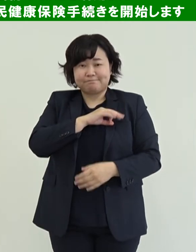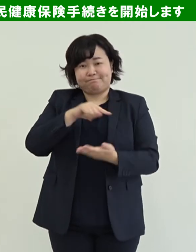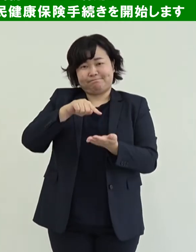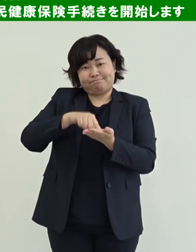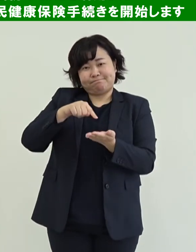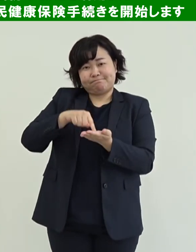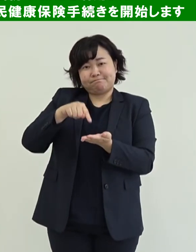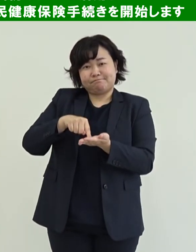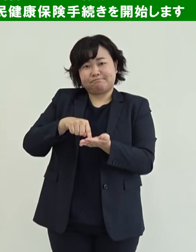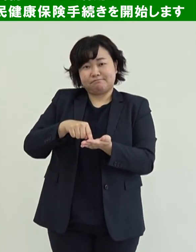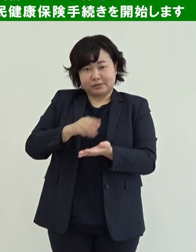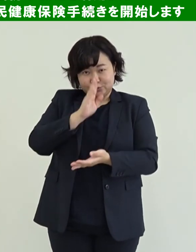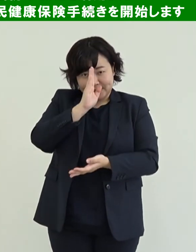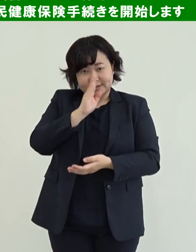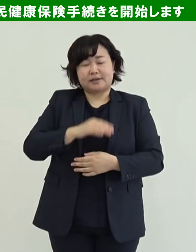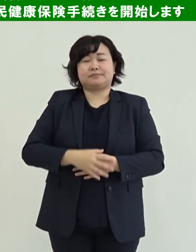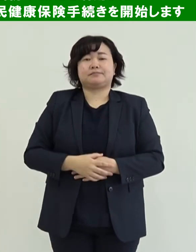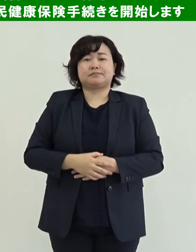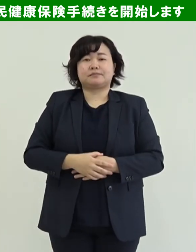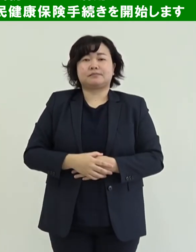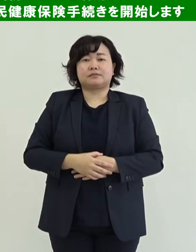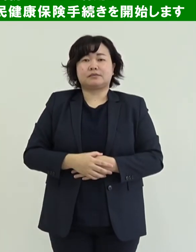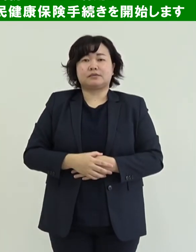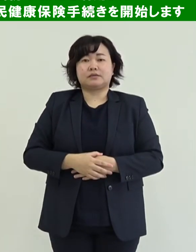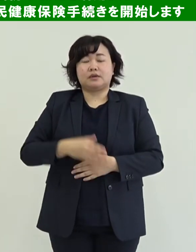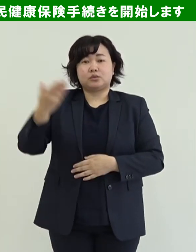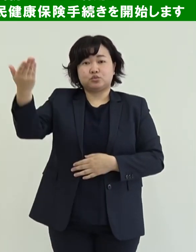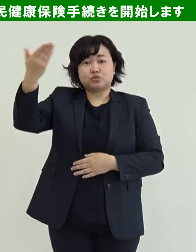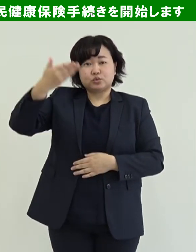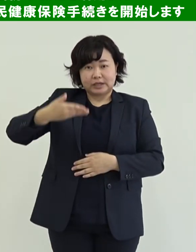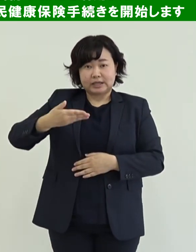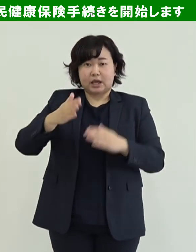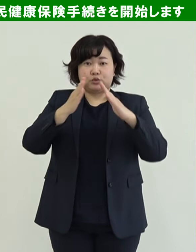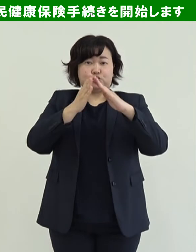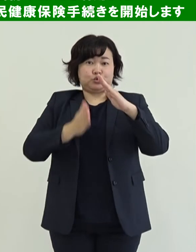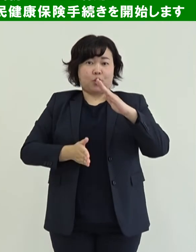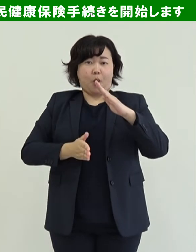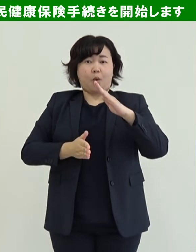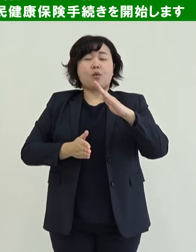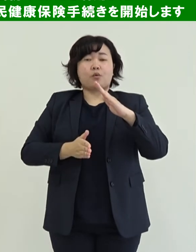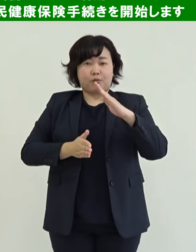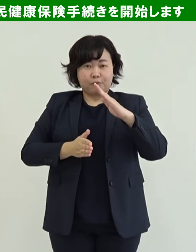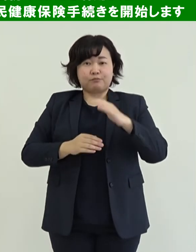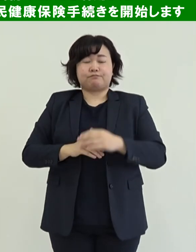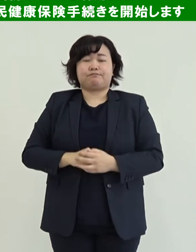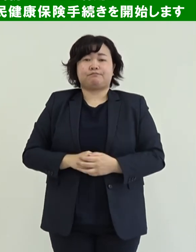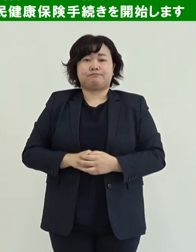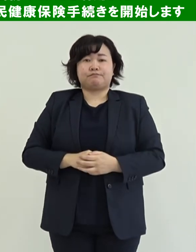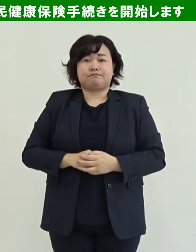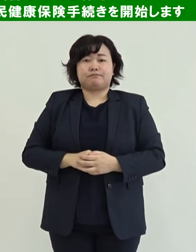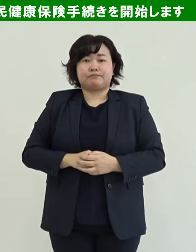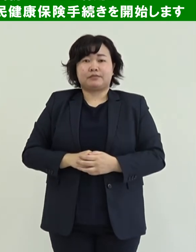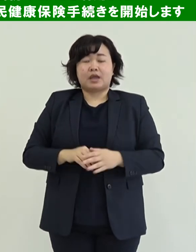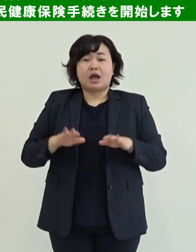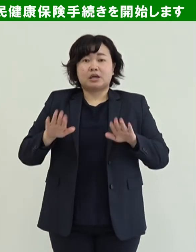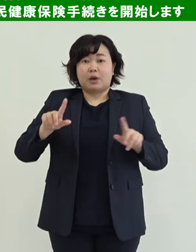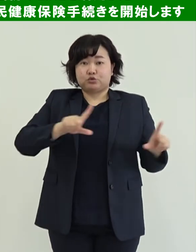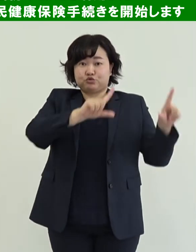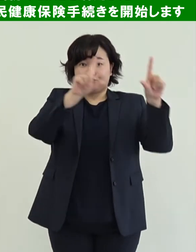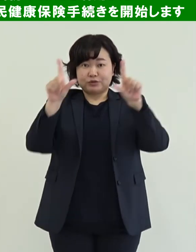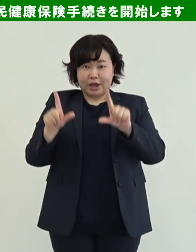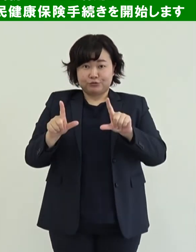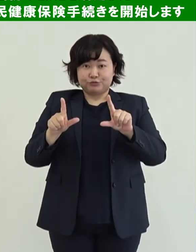その場で入力していただけます続きまして従者のほうなんですけれども実際にお住まいの郵便